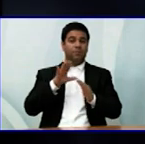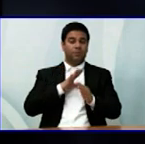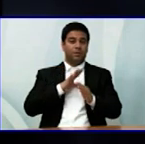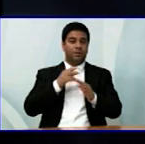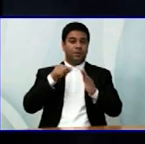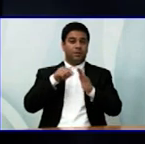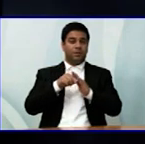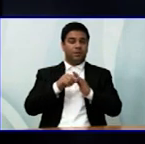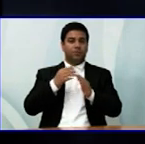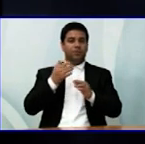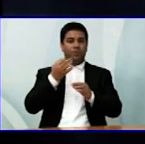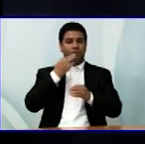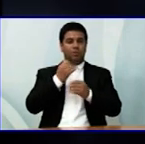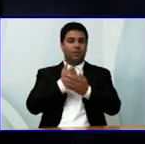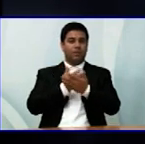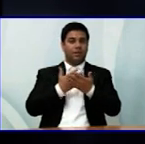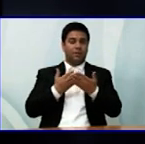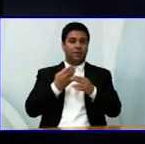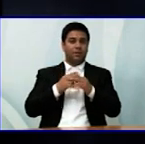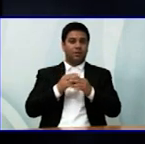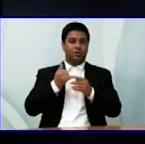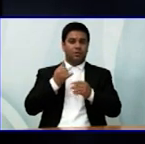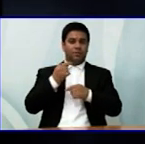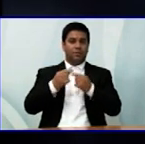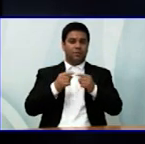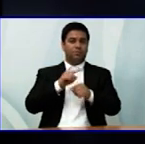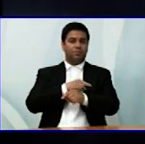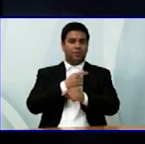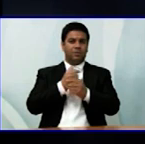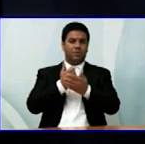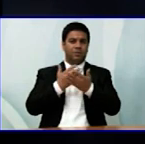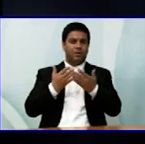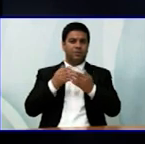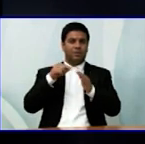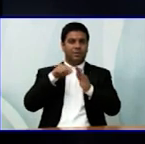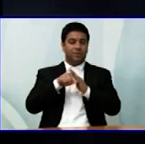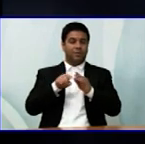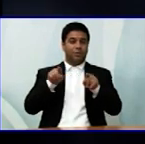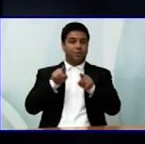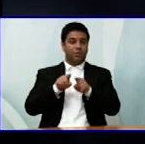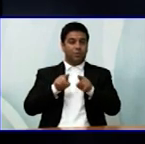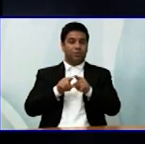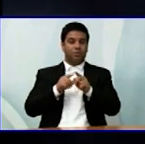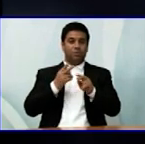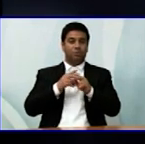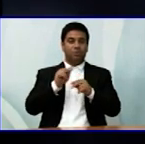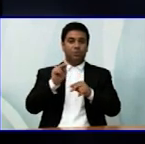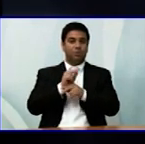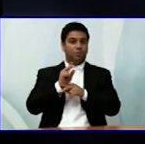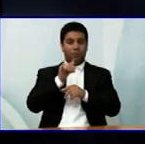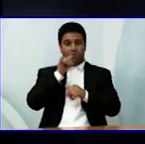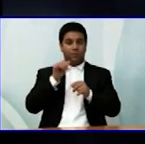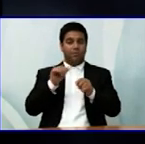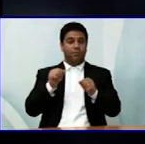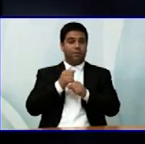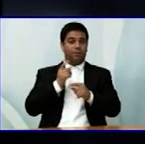noyob dori darmonlar u zamonaviy meditsina asbob uskunalari ham ojizlik qilib